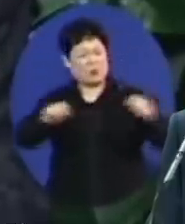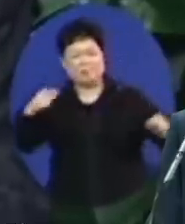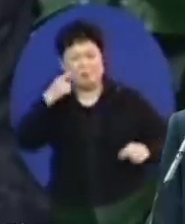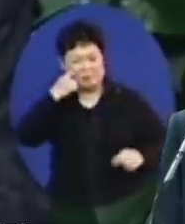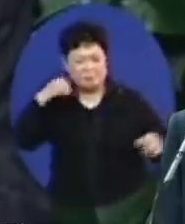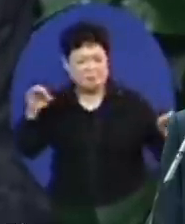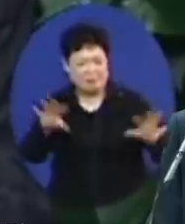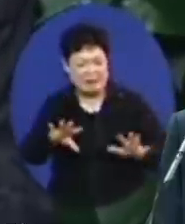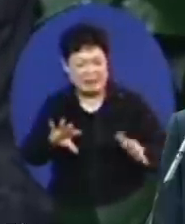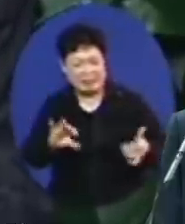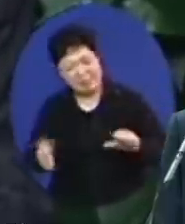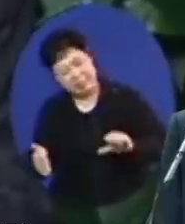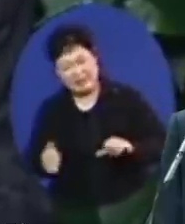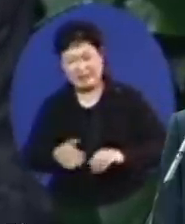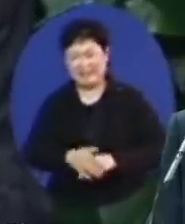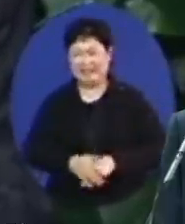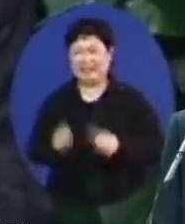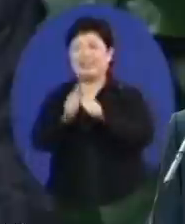빨리 죽어버리고 만